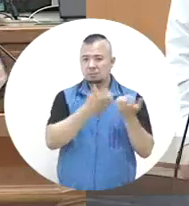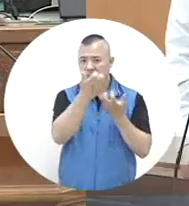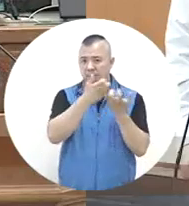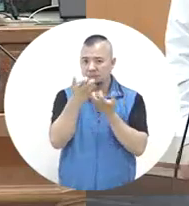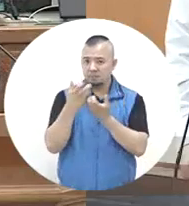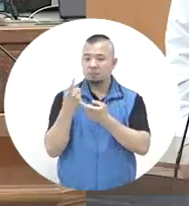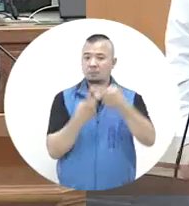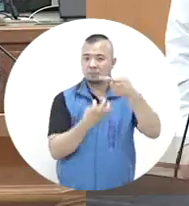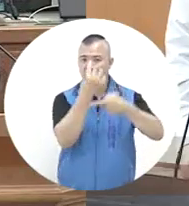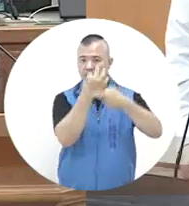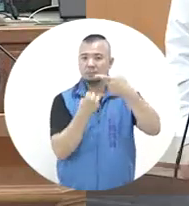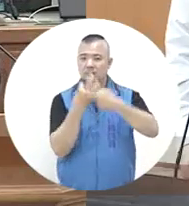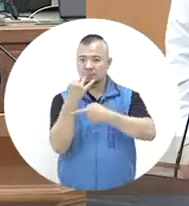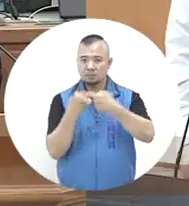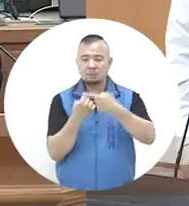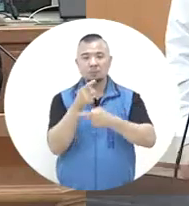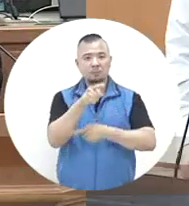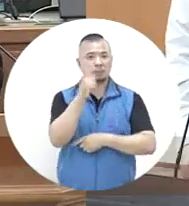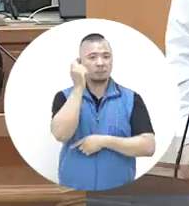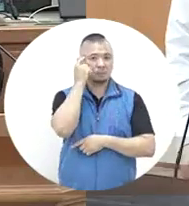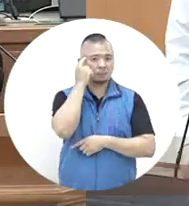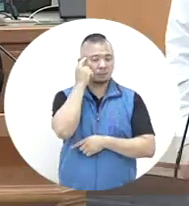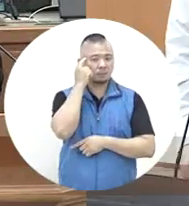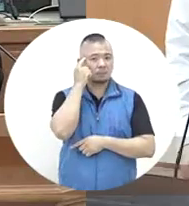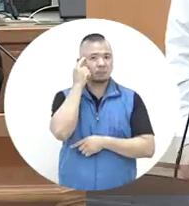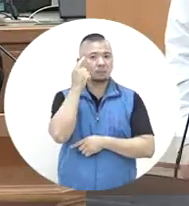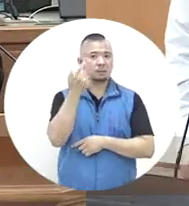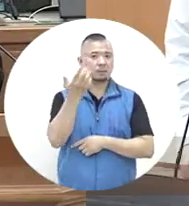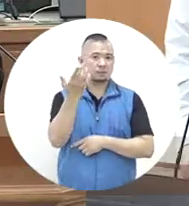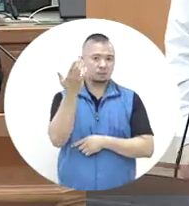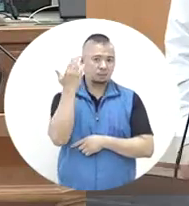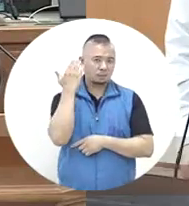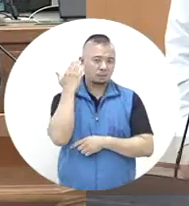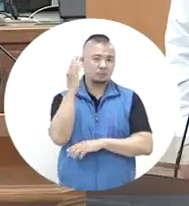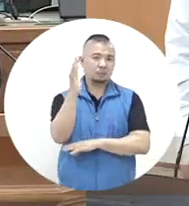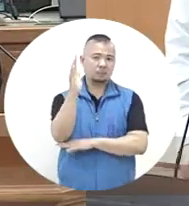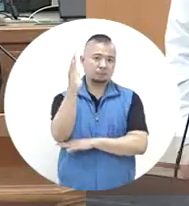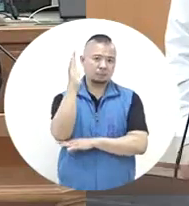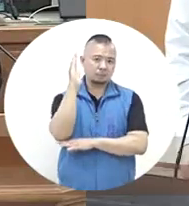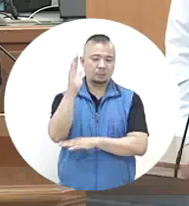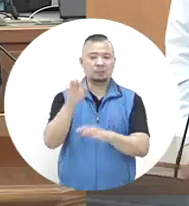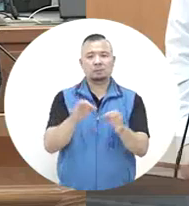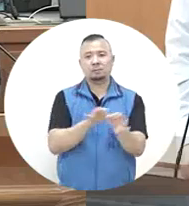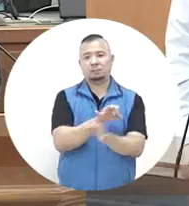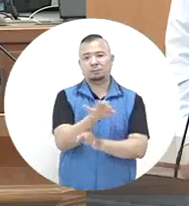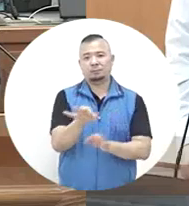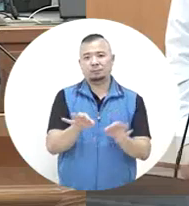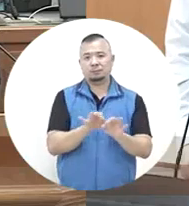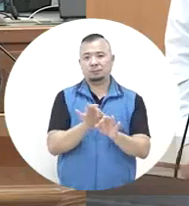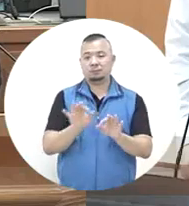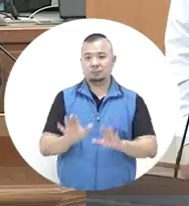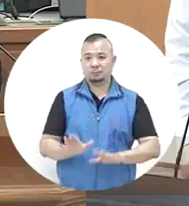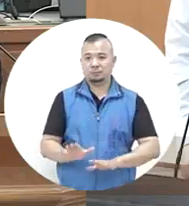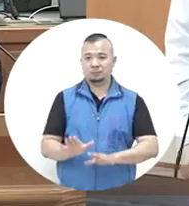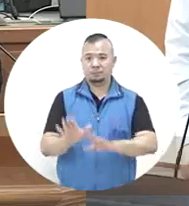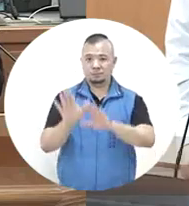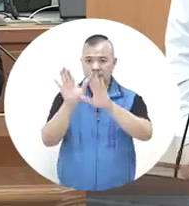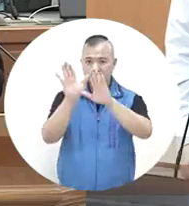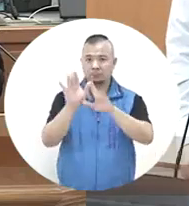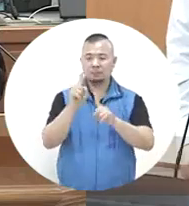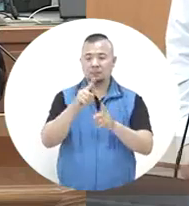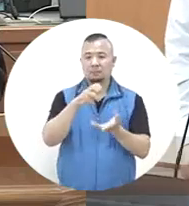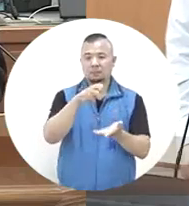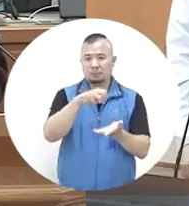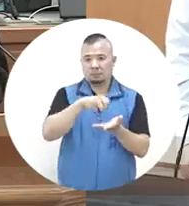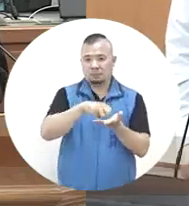年在政府经济起飞的过程当中，核电是扮演一个很重要的关键角